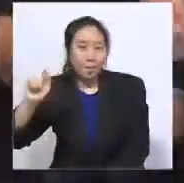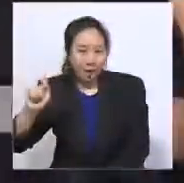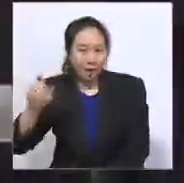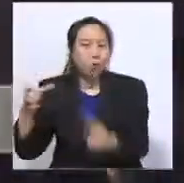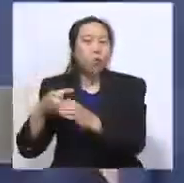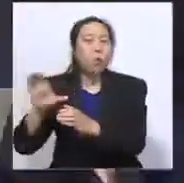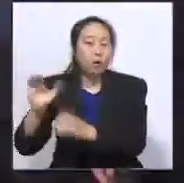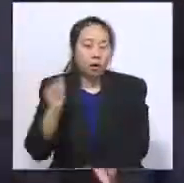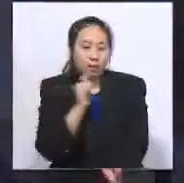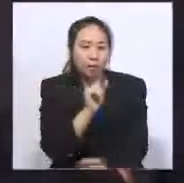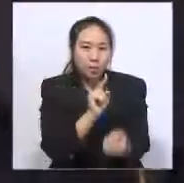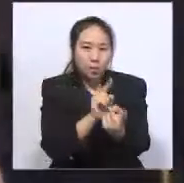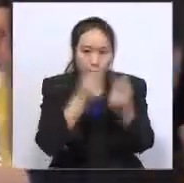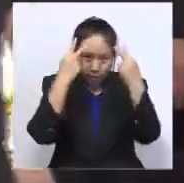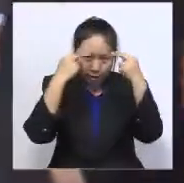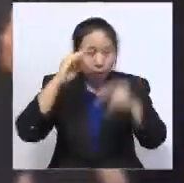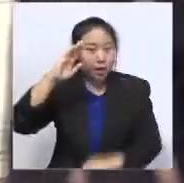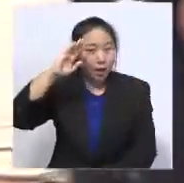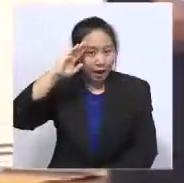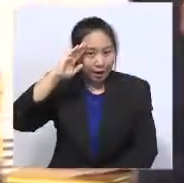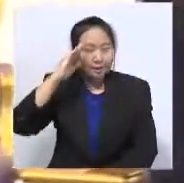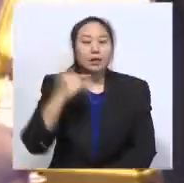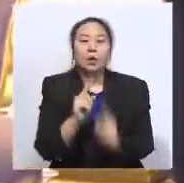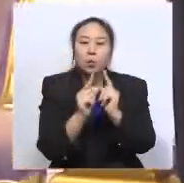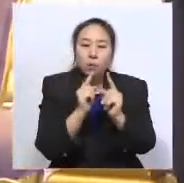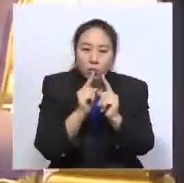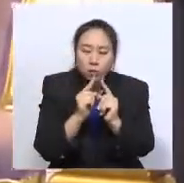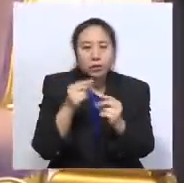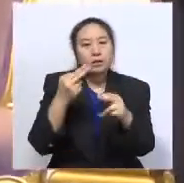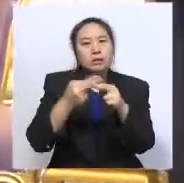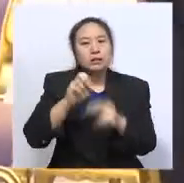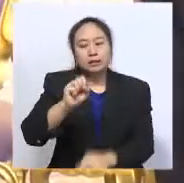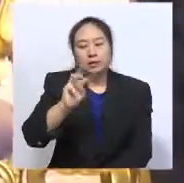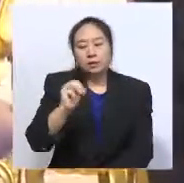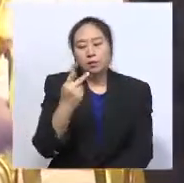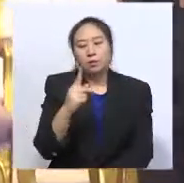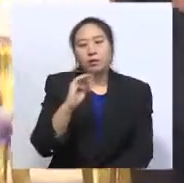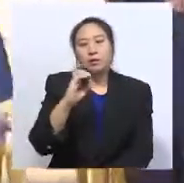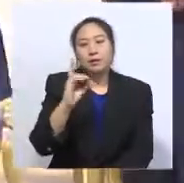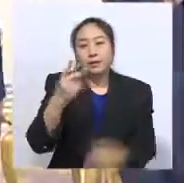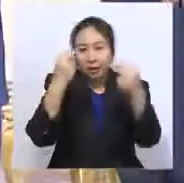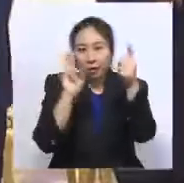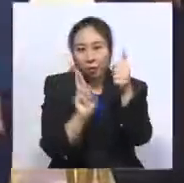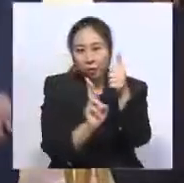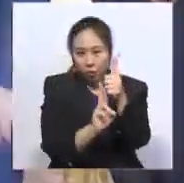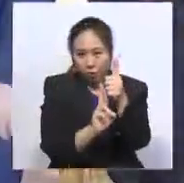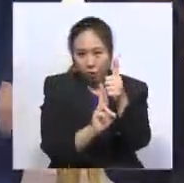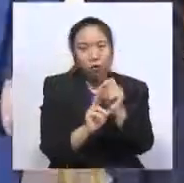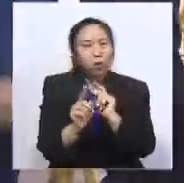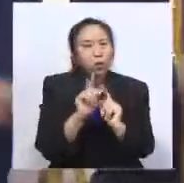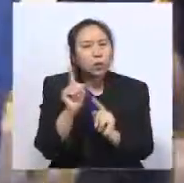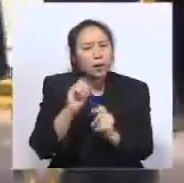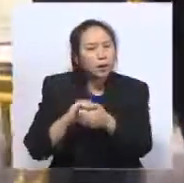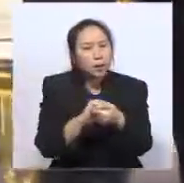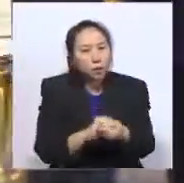ทธ์จันทร์โอชานายกรัฐมนตรีที่ทำเนียบรัฐบาลและเข้าหารือกับนายสมคิดจาตุศรีพิทักษ์รองนายกรัฐมนตรีค่ะเกี่ยวกับความ